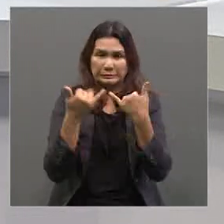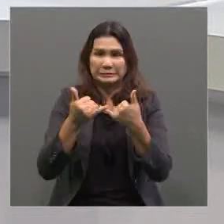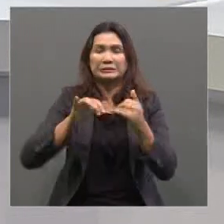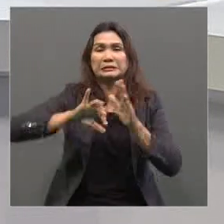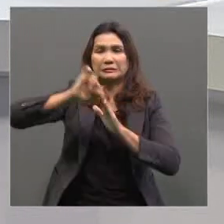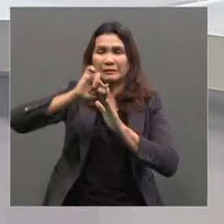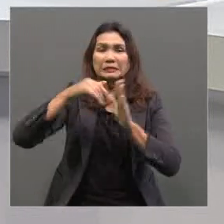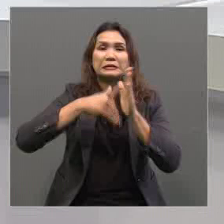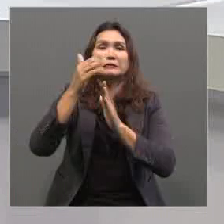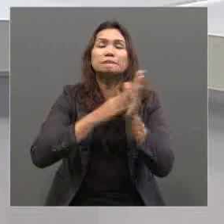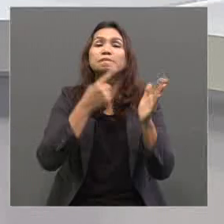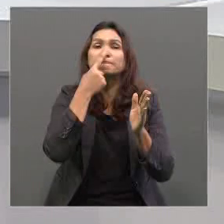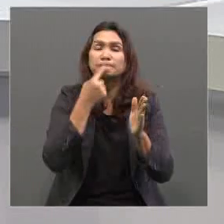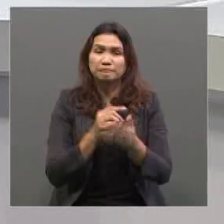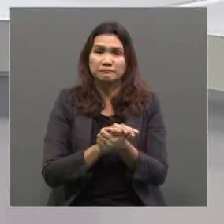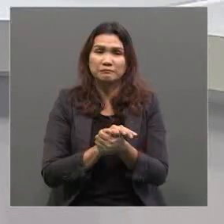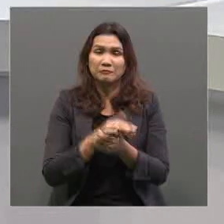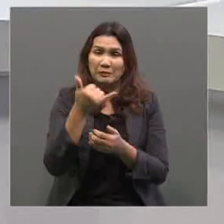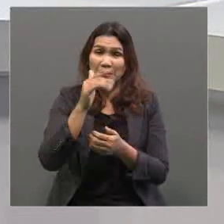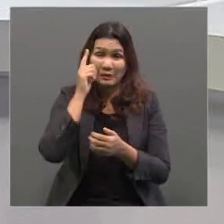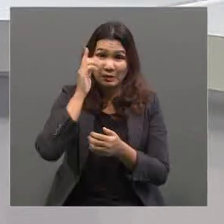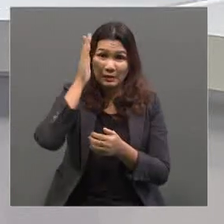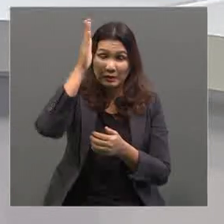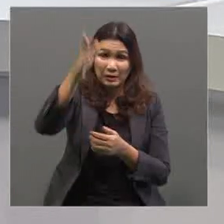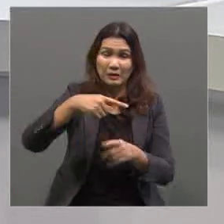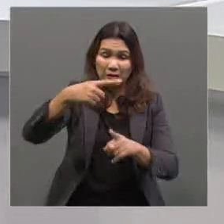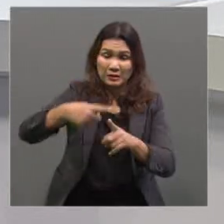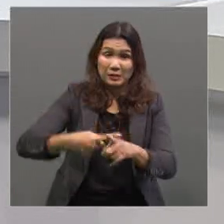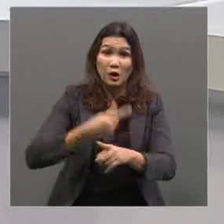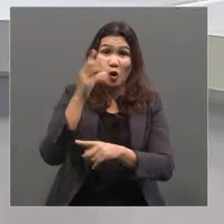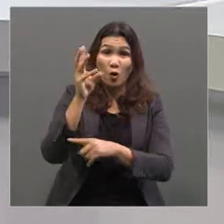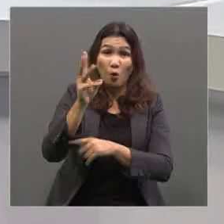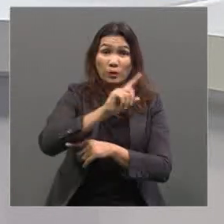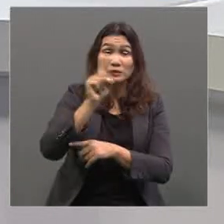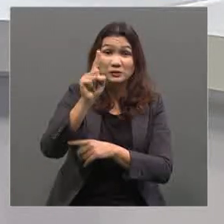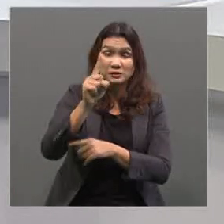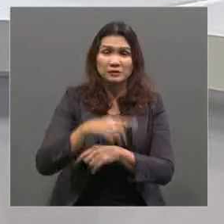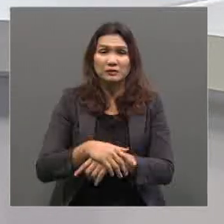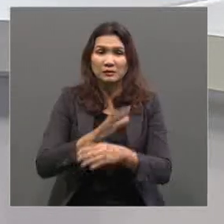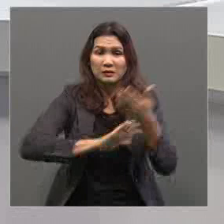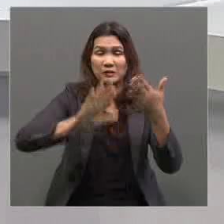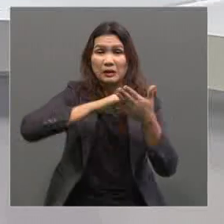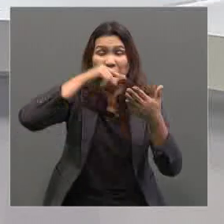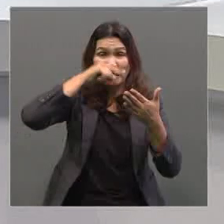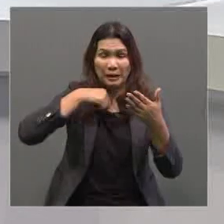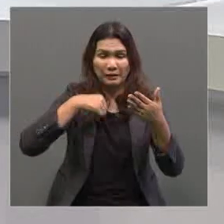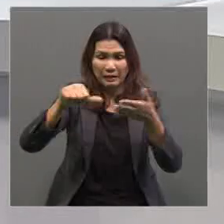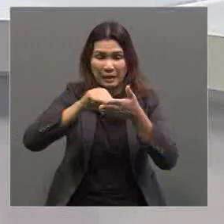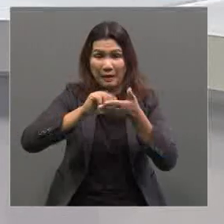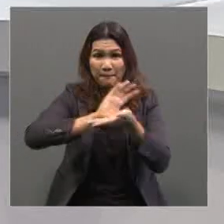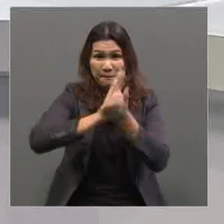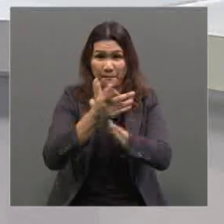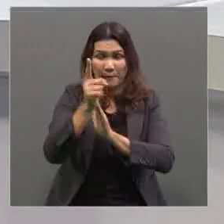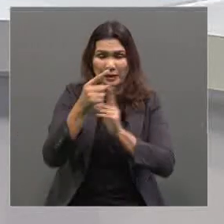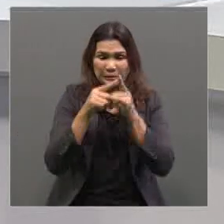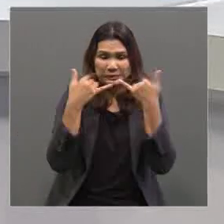สีแดงเหมือนกัน และคิดดูค่ะในอนาคตเนี่ย1มิถุนายนบ้านเราจะมีการปรับเกณฑ์เกี่ยวกับเรื่องของค่าฝุ่นคุณภาพอากาศด้วยนะ